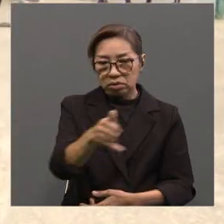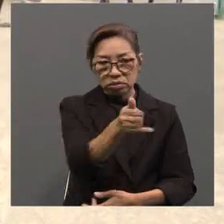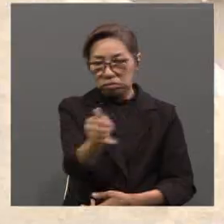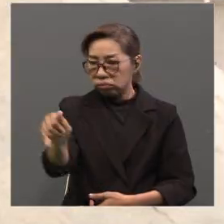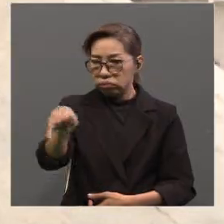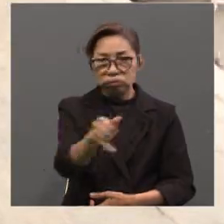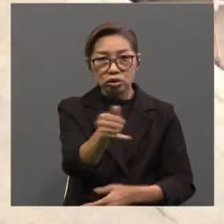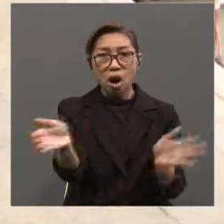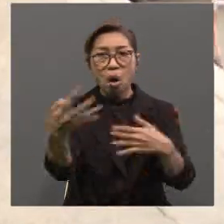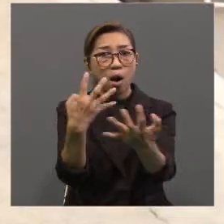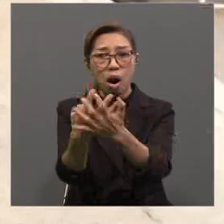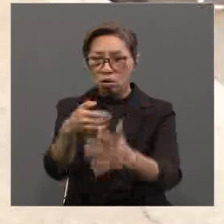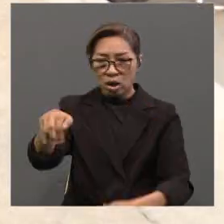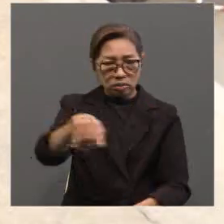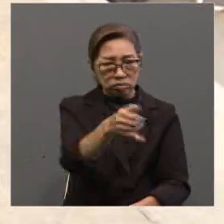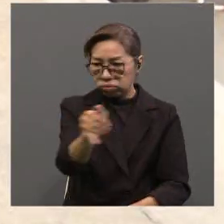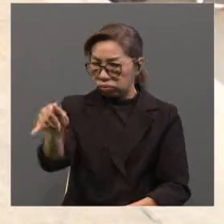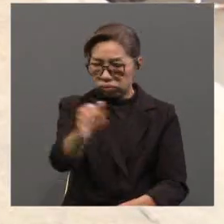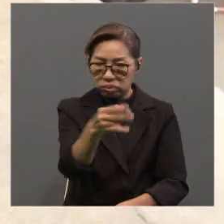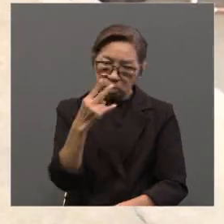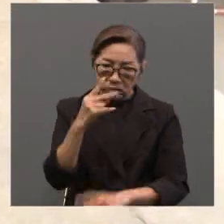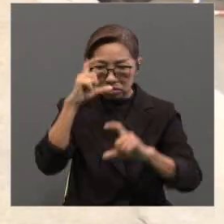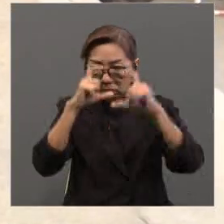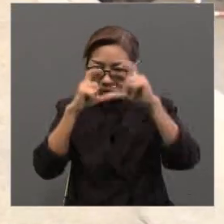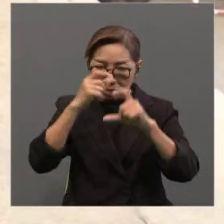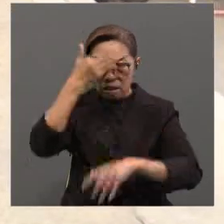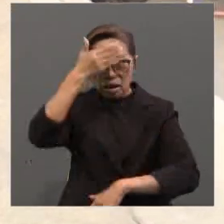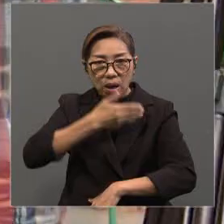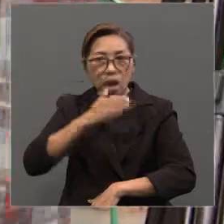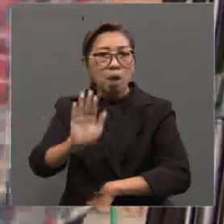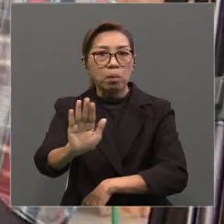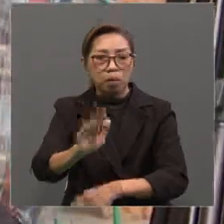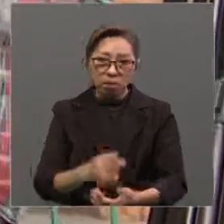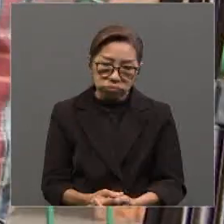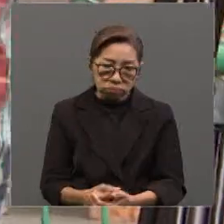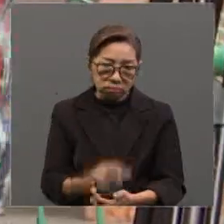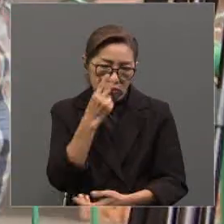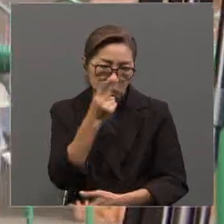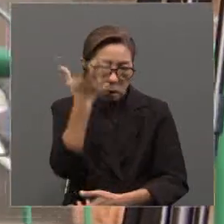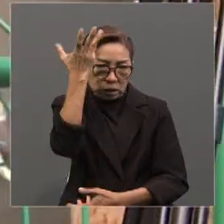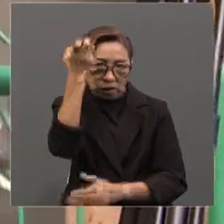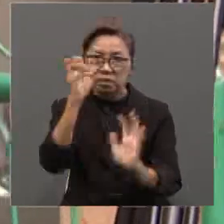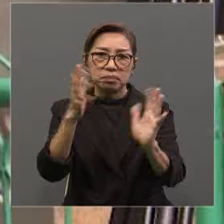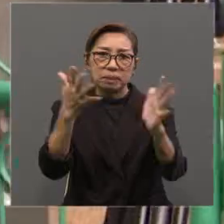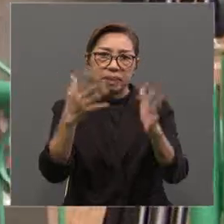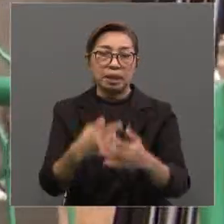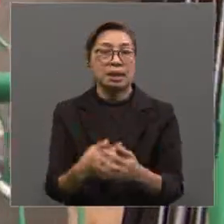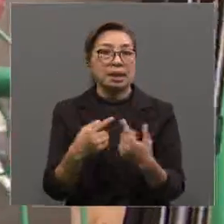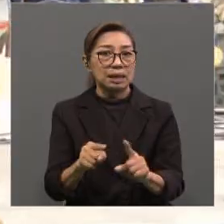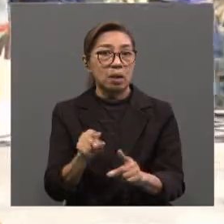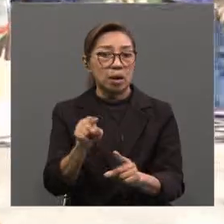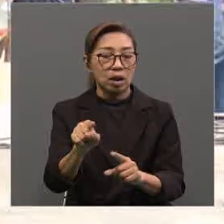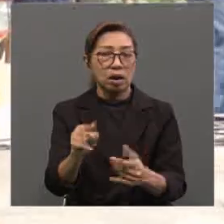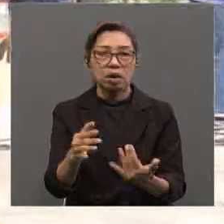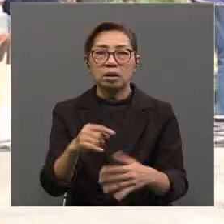าวนอยู่ภายในห้องขังนะคะแล้วก็มีสีหน้าท่าทางที่เรียบเฉยไม่ได้มีท่าทีที่เครียดแต่อย่างใดแต่ว่าล่าสุดเห็นบอกว่า